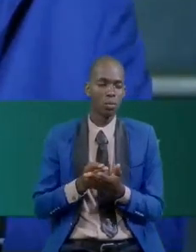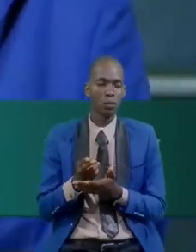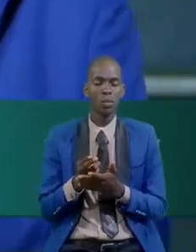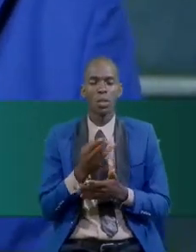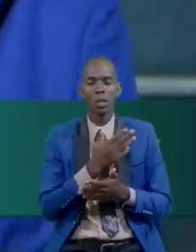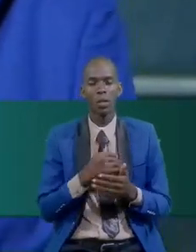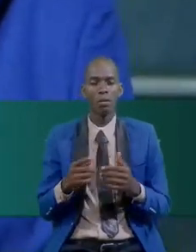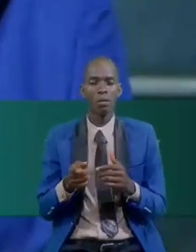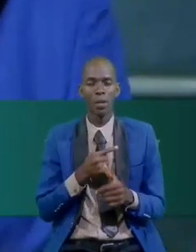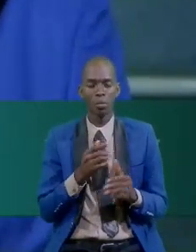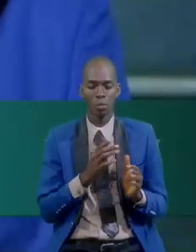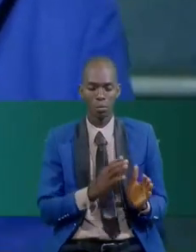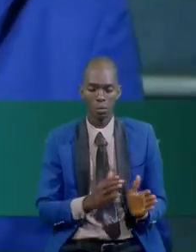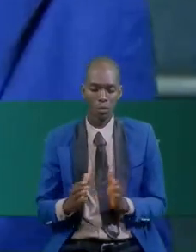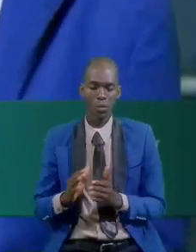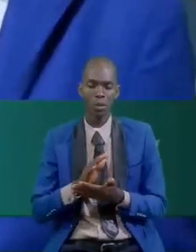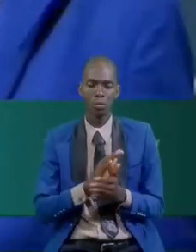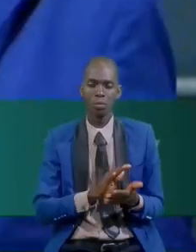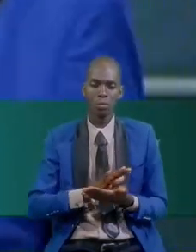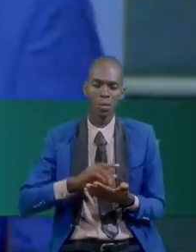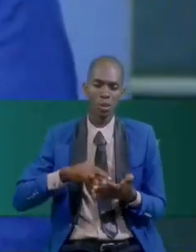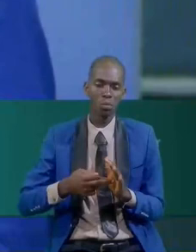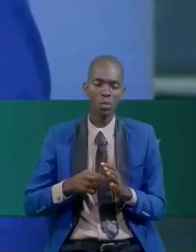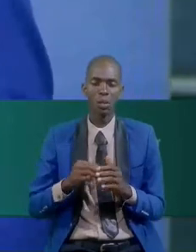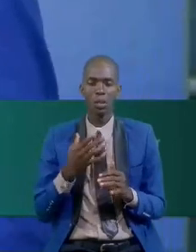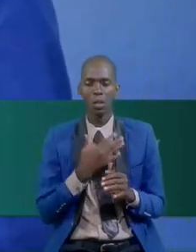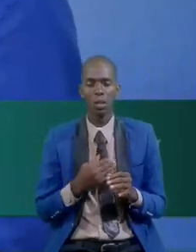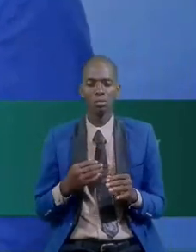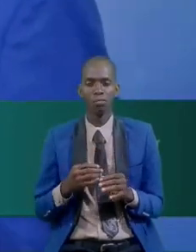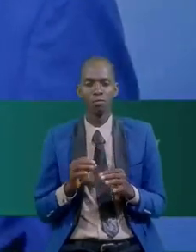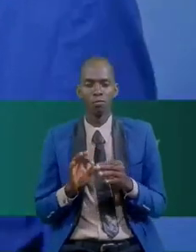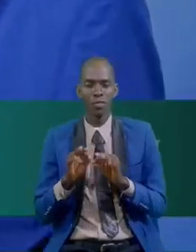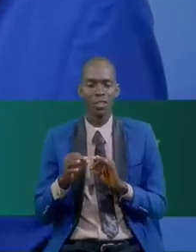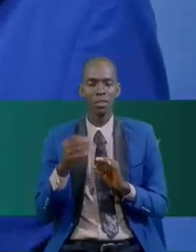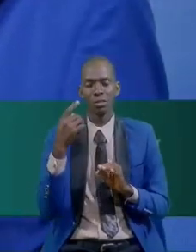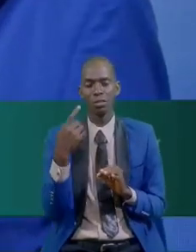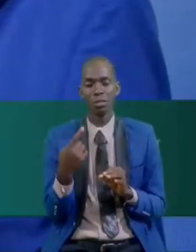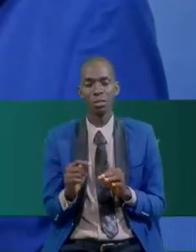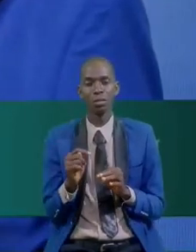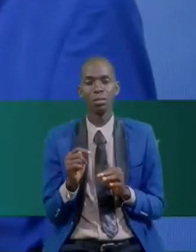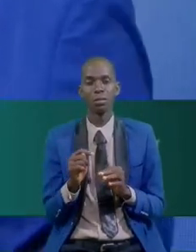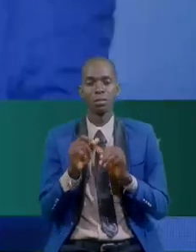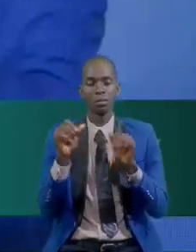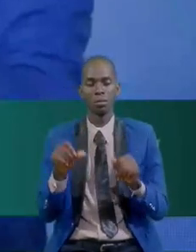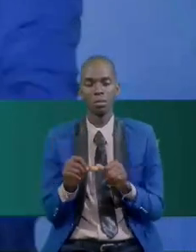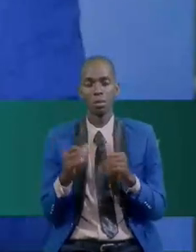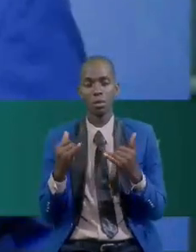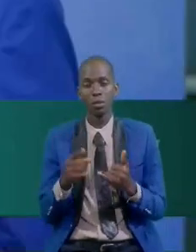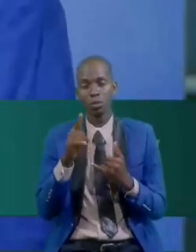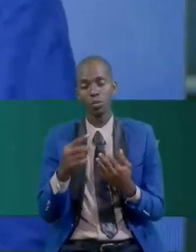Il vient et il répare l'autel du Seigneur qui a été renversé. Regardez derrière. Dans votre